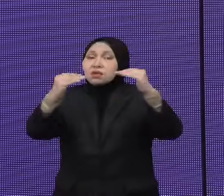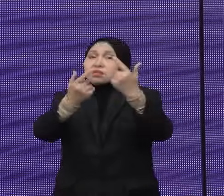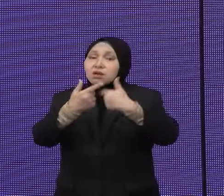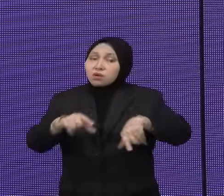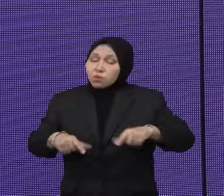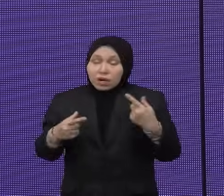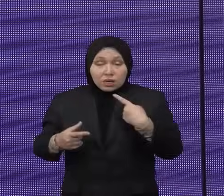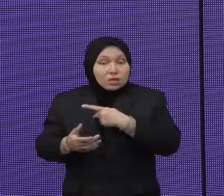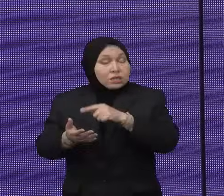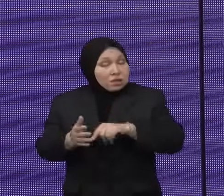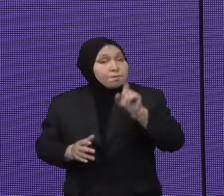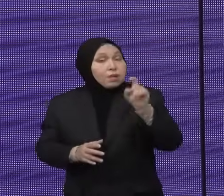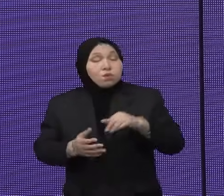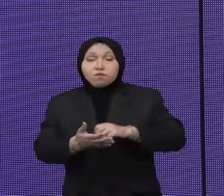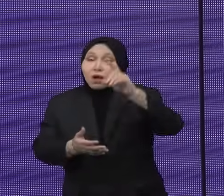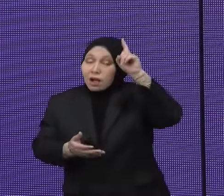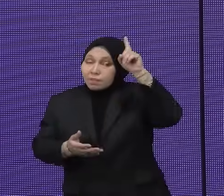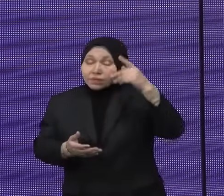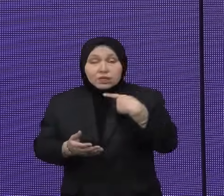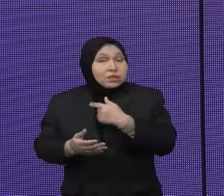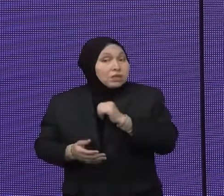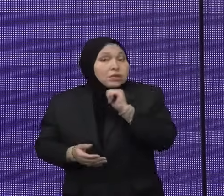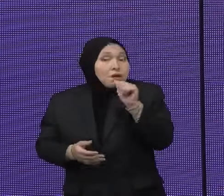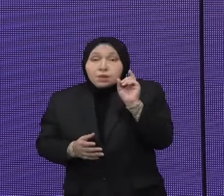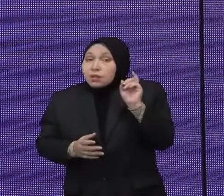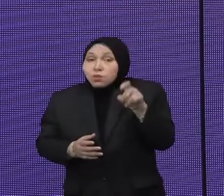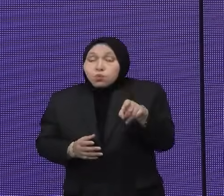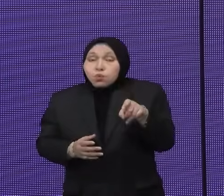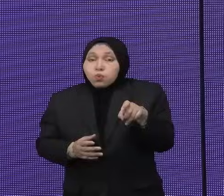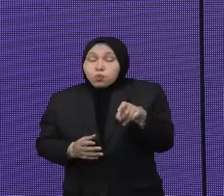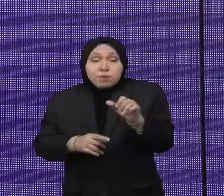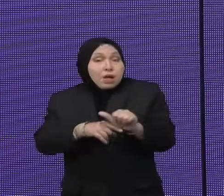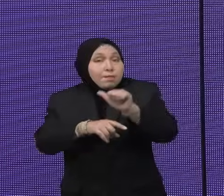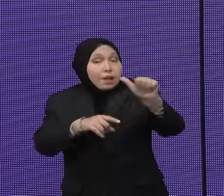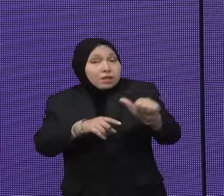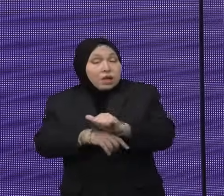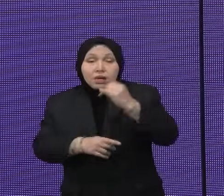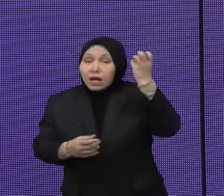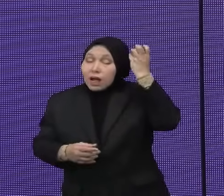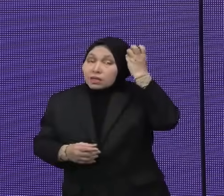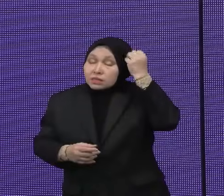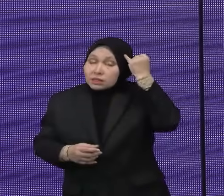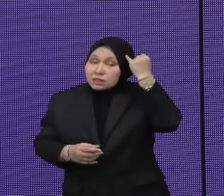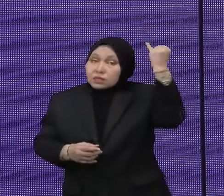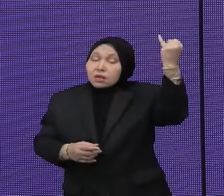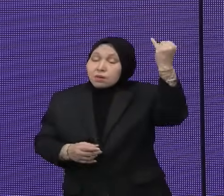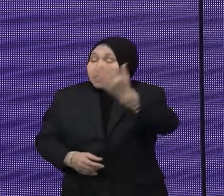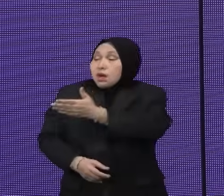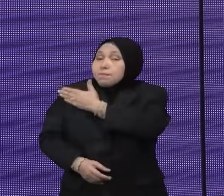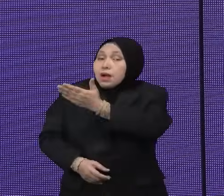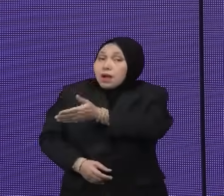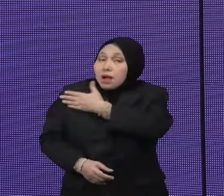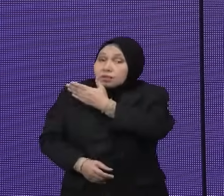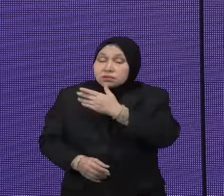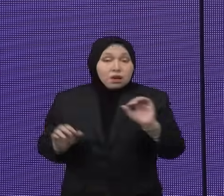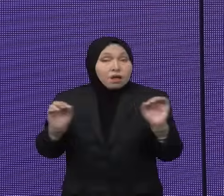kita faham, ya. Kalaupun kita tidak perlu mengamalkan idea tentang perhambaan tadi, ya,